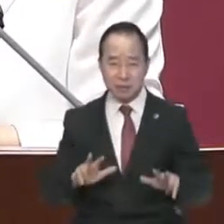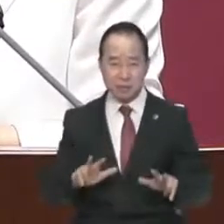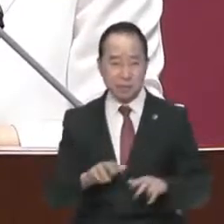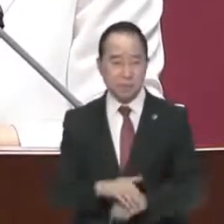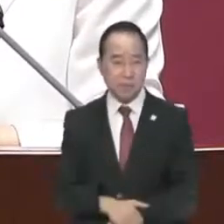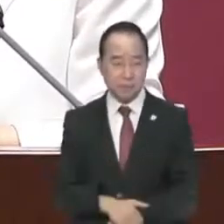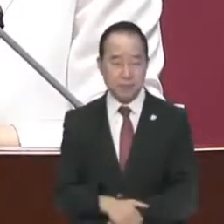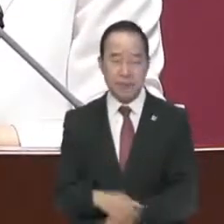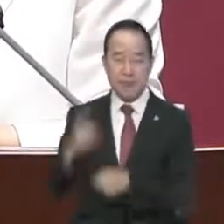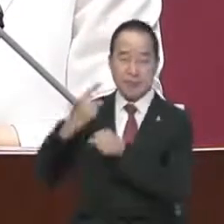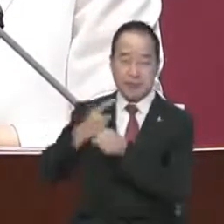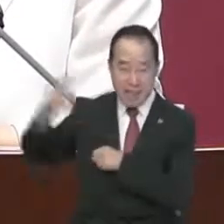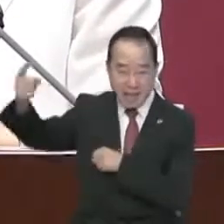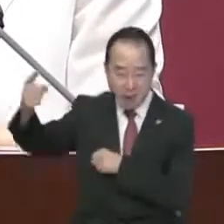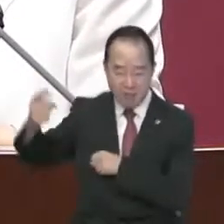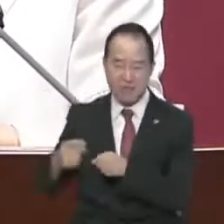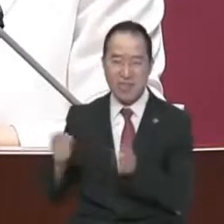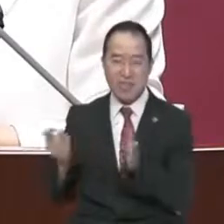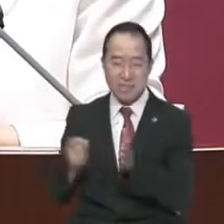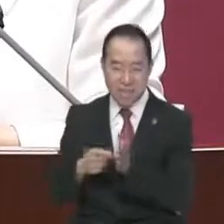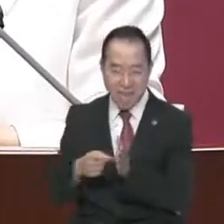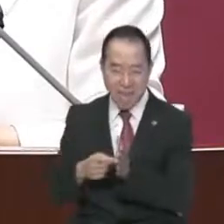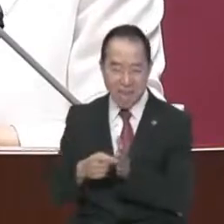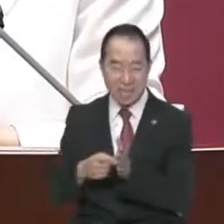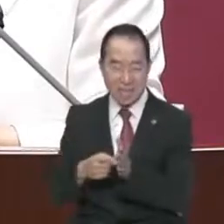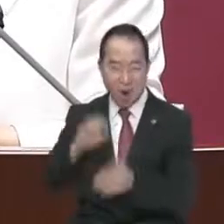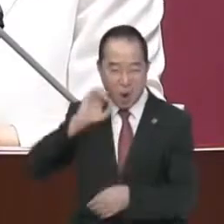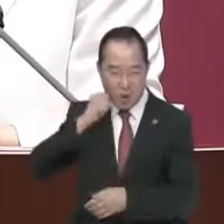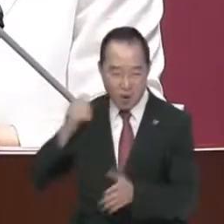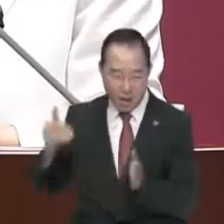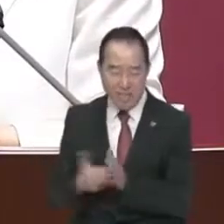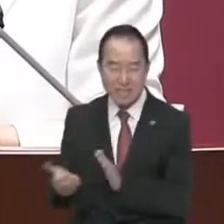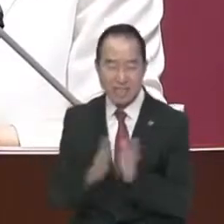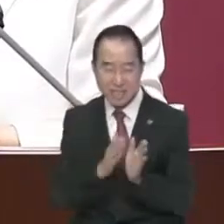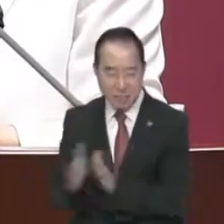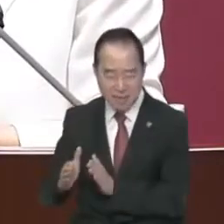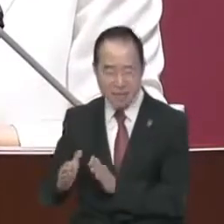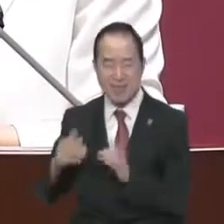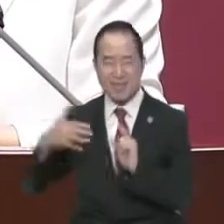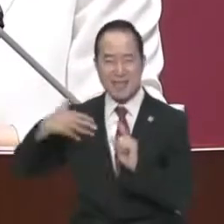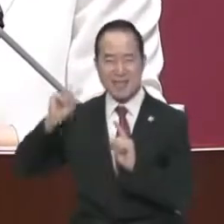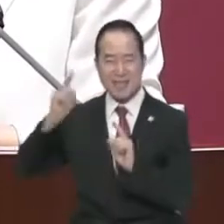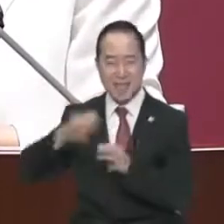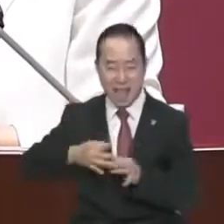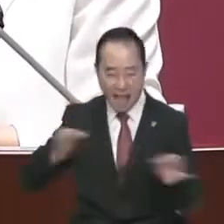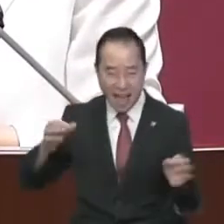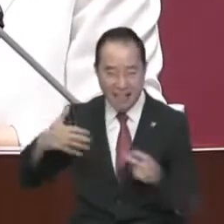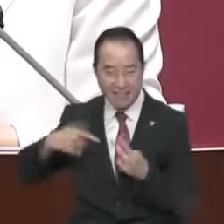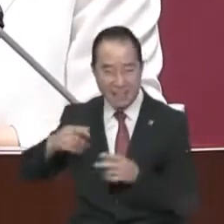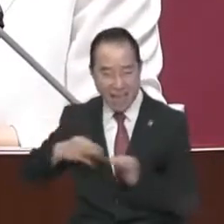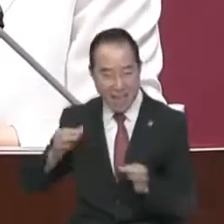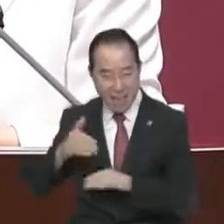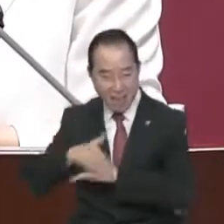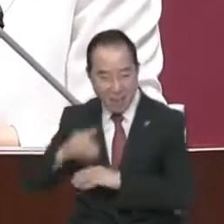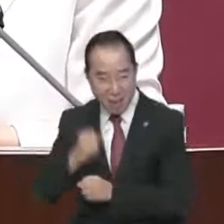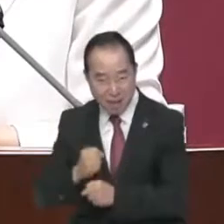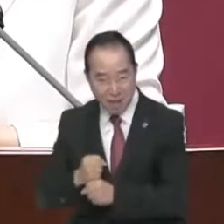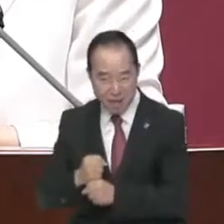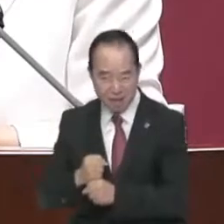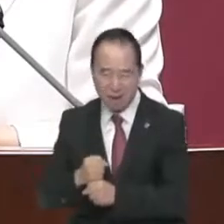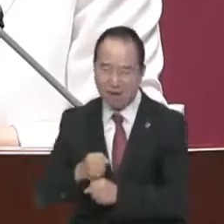내년 재난까지 대비를 해서 그 예산을 세우는 것은 그것은 예산 회계